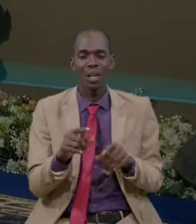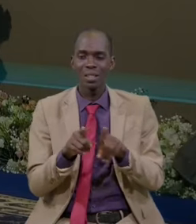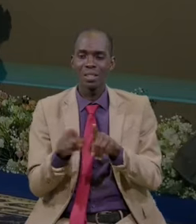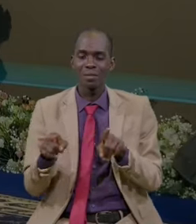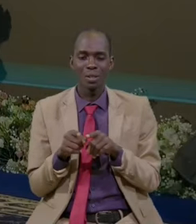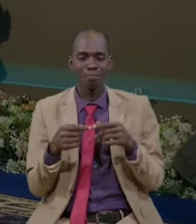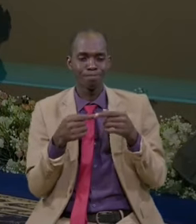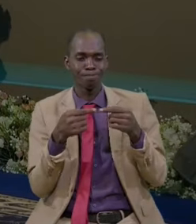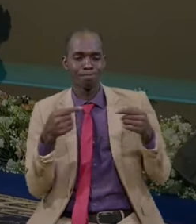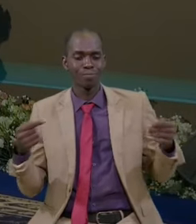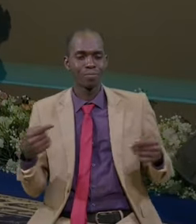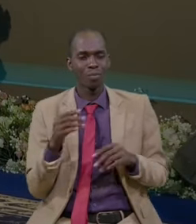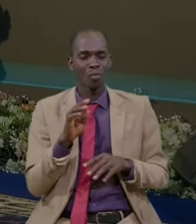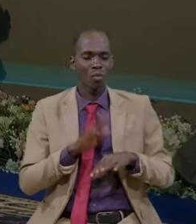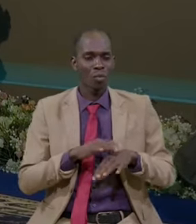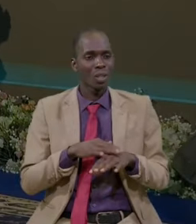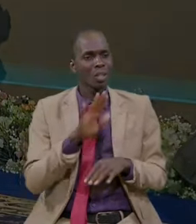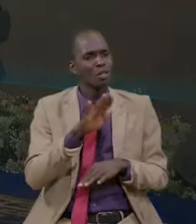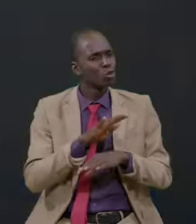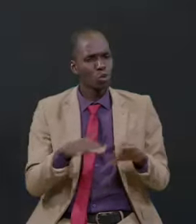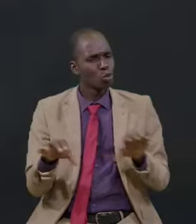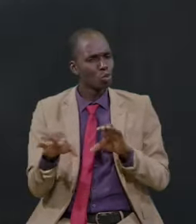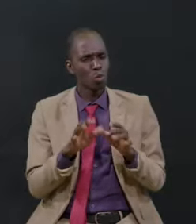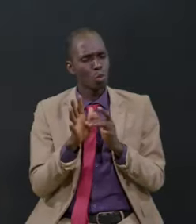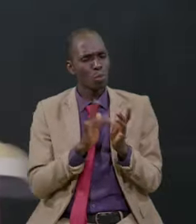disent, ne fais pas l'étude biblique comme ça.